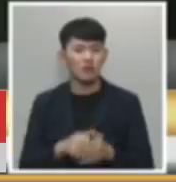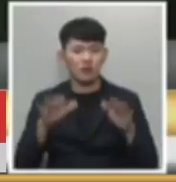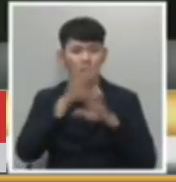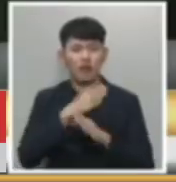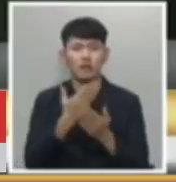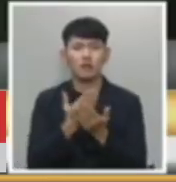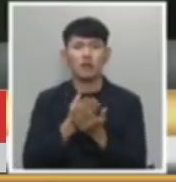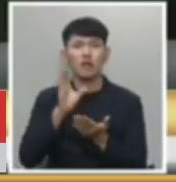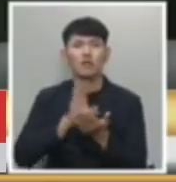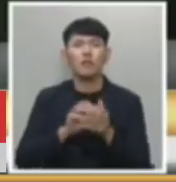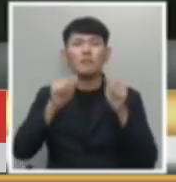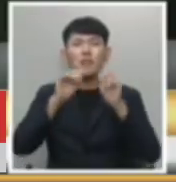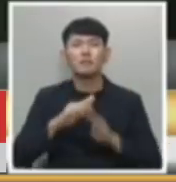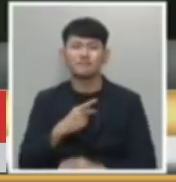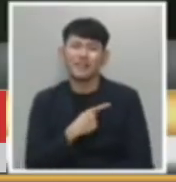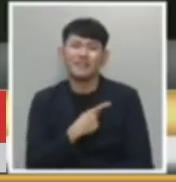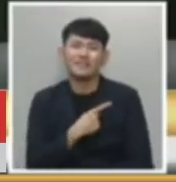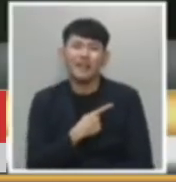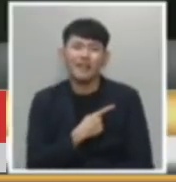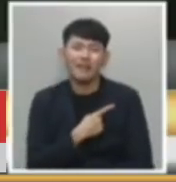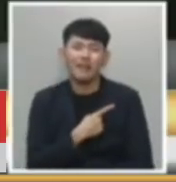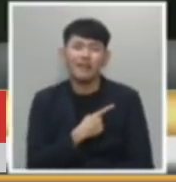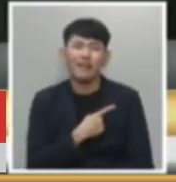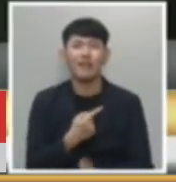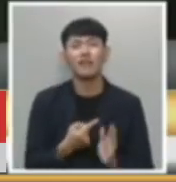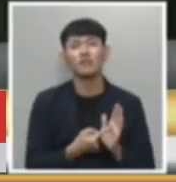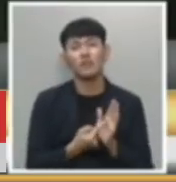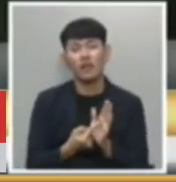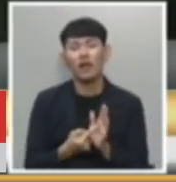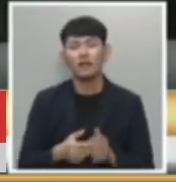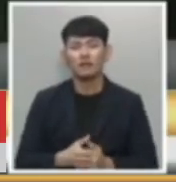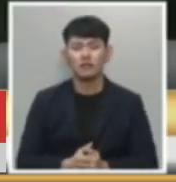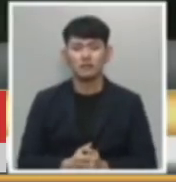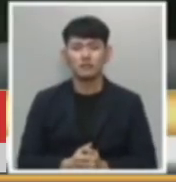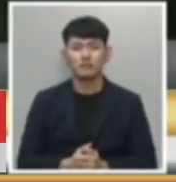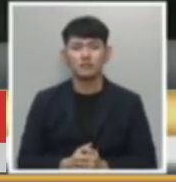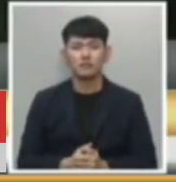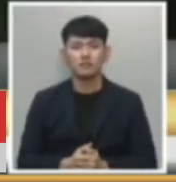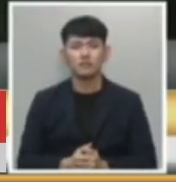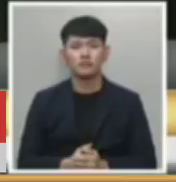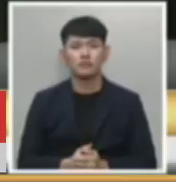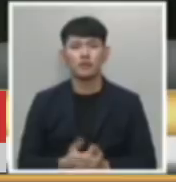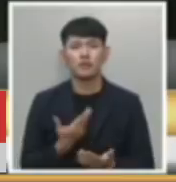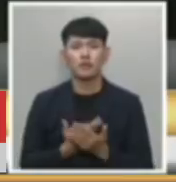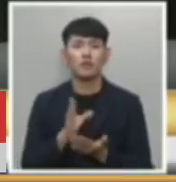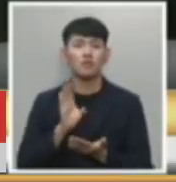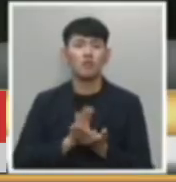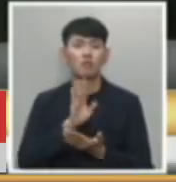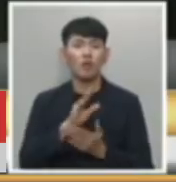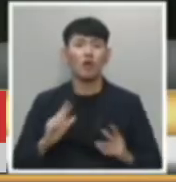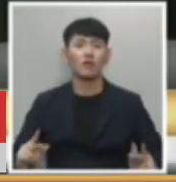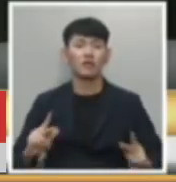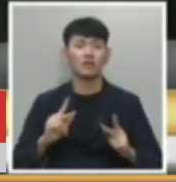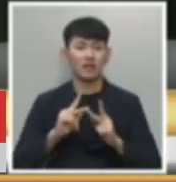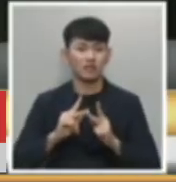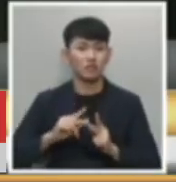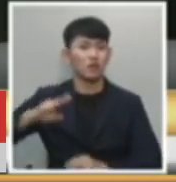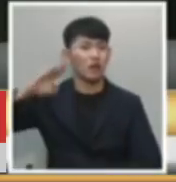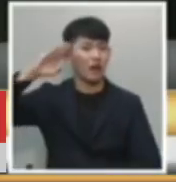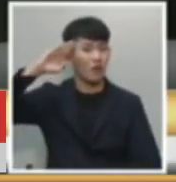ณแบบเกรงใจกันนะท่านประธานผมยกตัวอย่างครับท่านประธานครับงบประมาณของกระทรวงกลาโหมเนี่ย